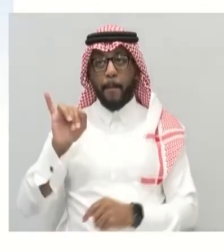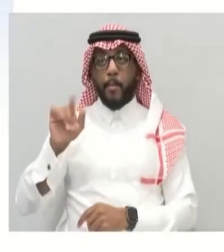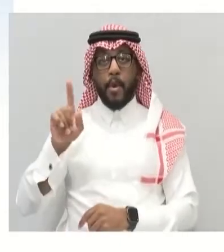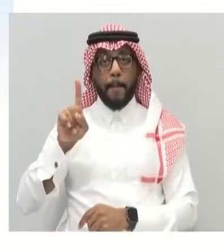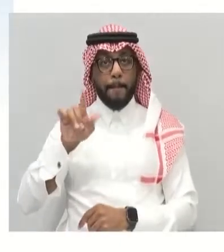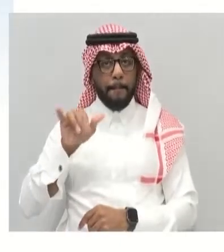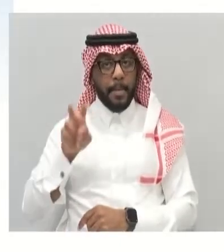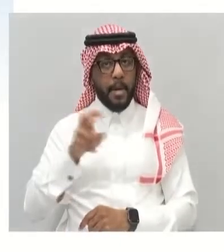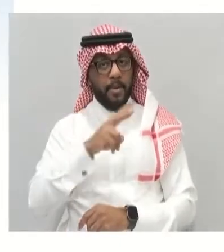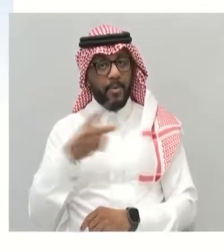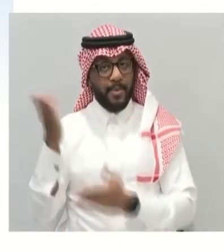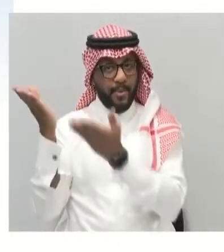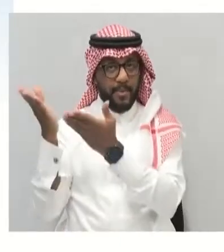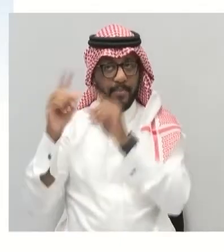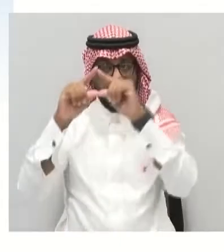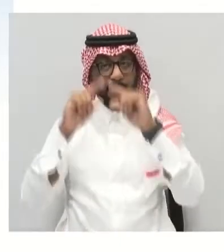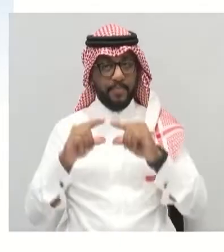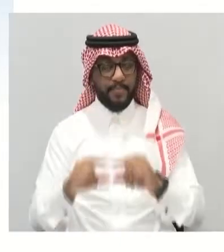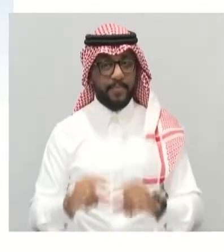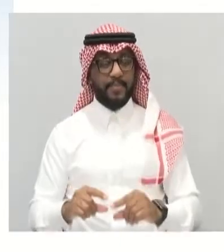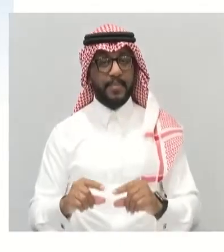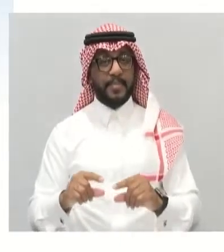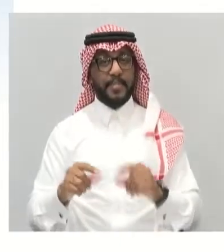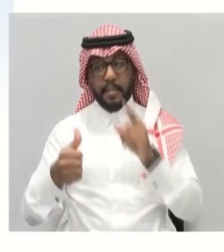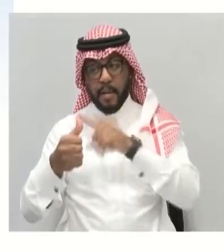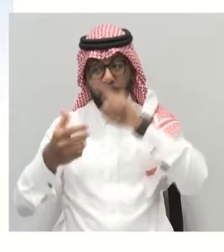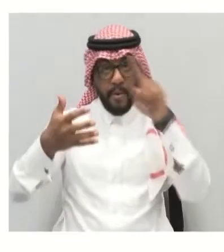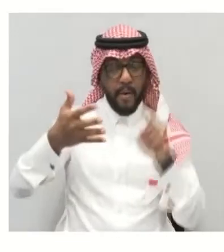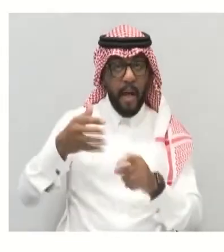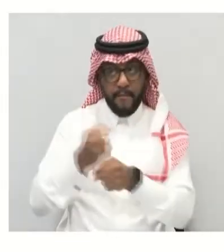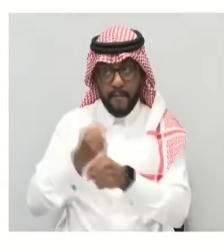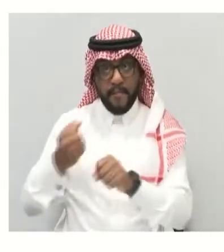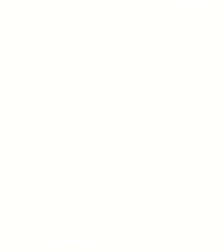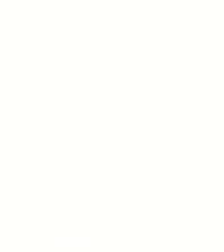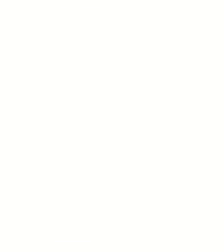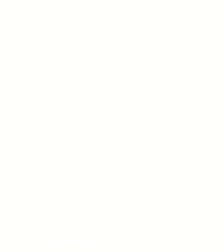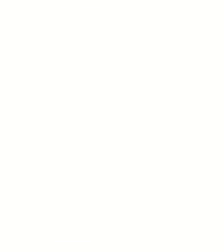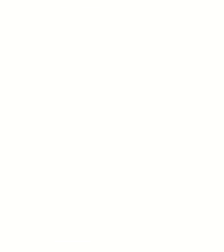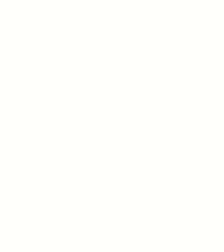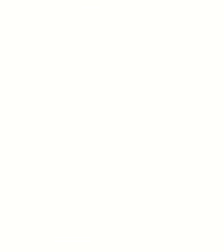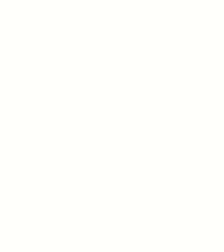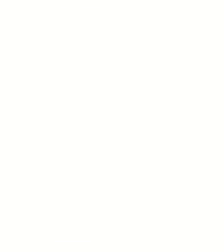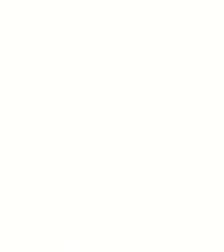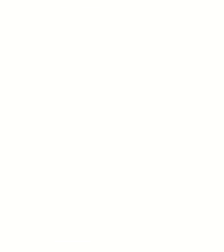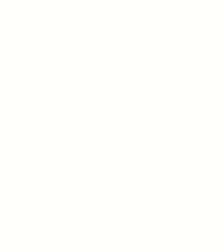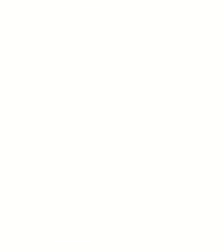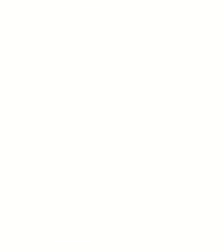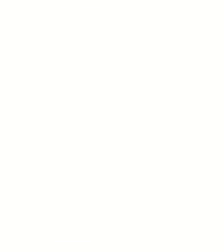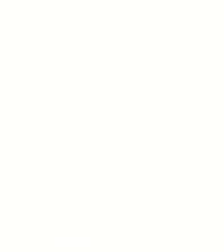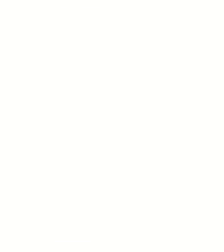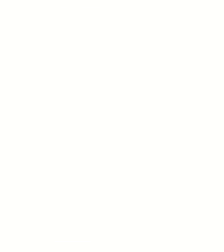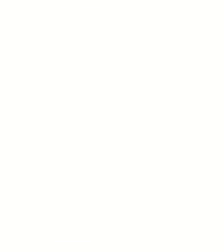بينت هيئه صاحب الحال عند وقوع الفعل وليست قبل وقوعه اذا اسم